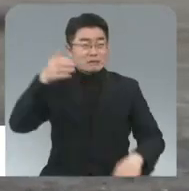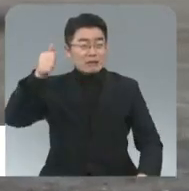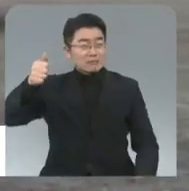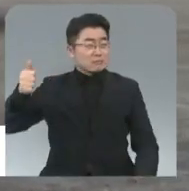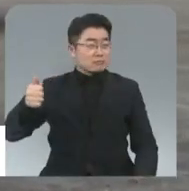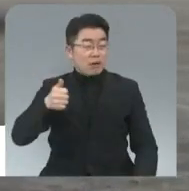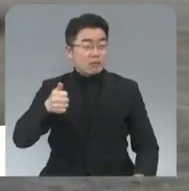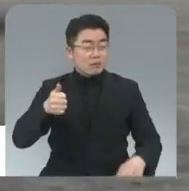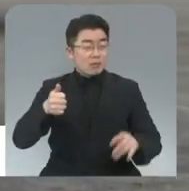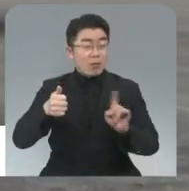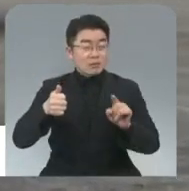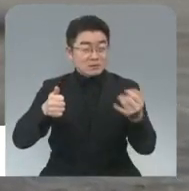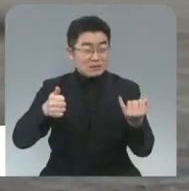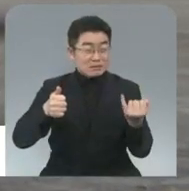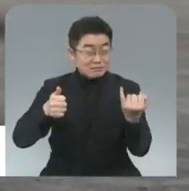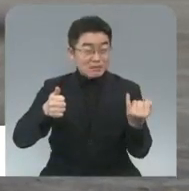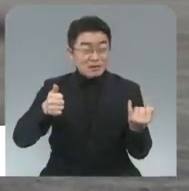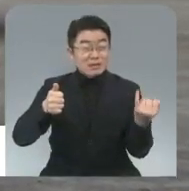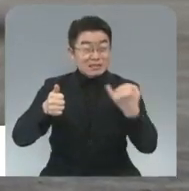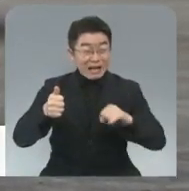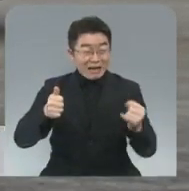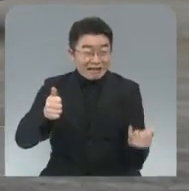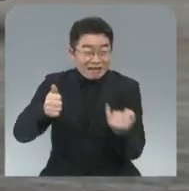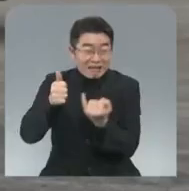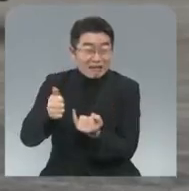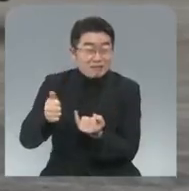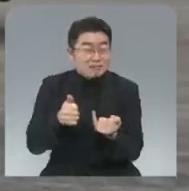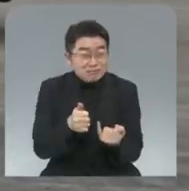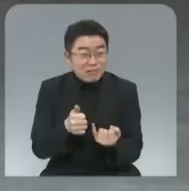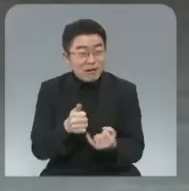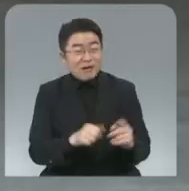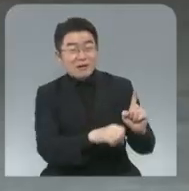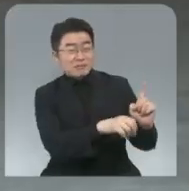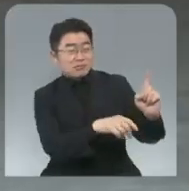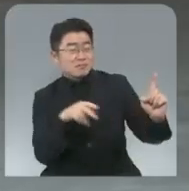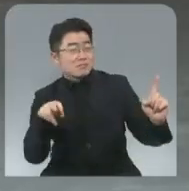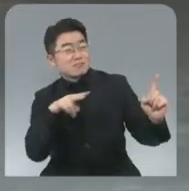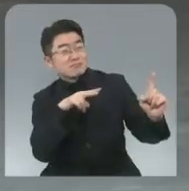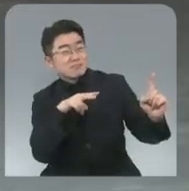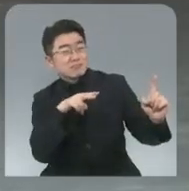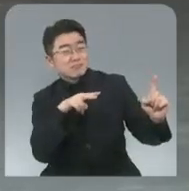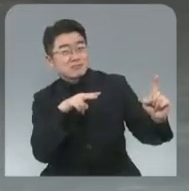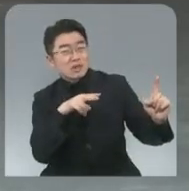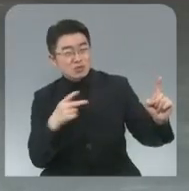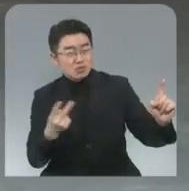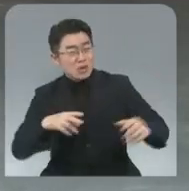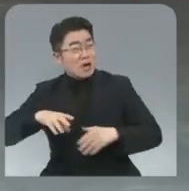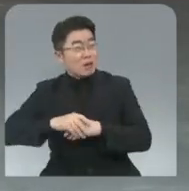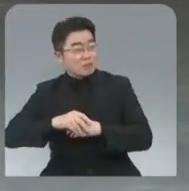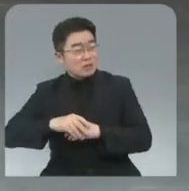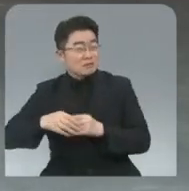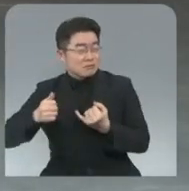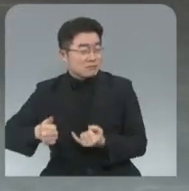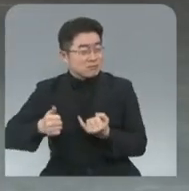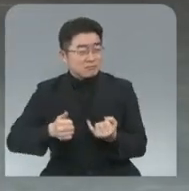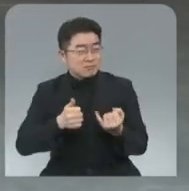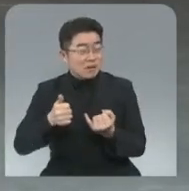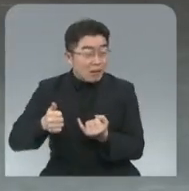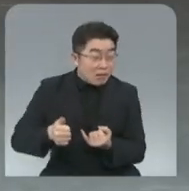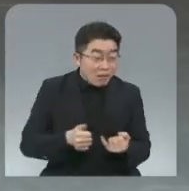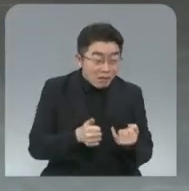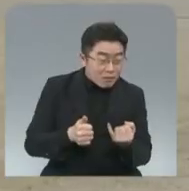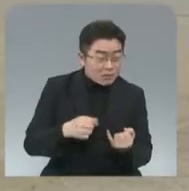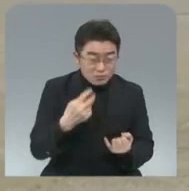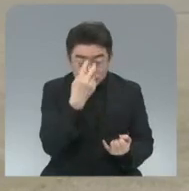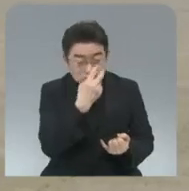Putri pemimpin Korea Utara Kim Jong Eun untuk pertama kalinya tampil di hadapan publik saat mendampingi ayahnya memantau peluncuran uji coba rudal